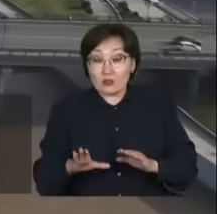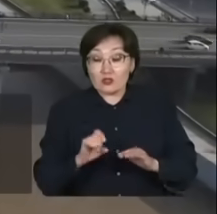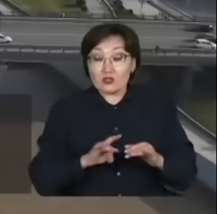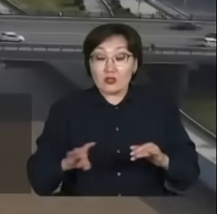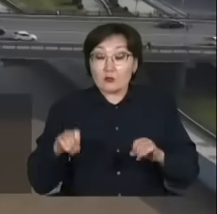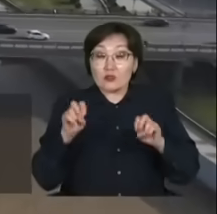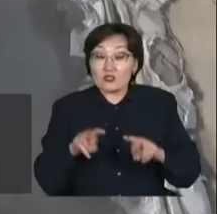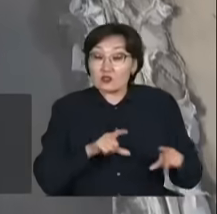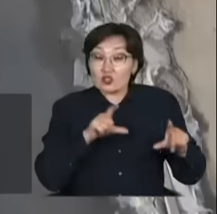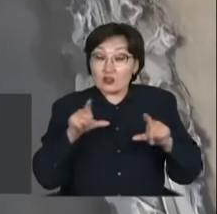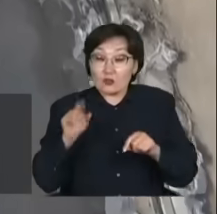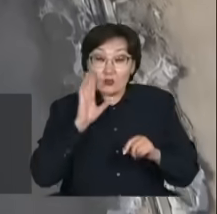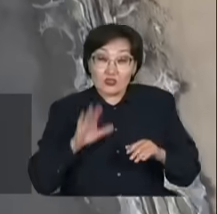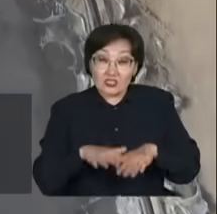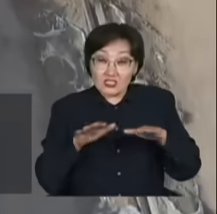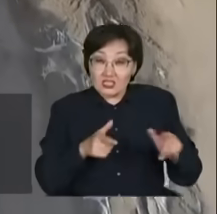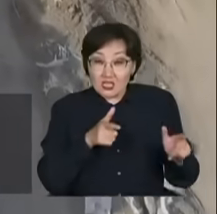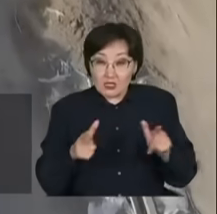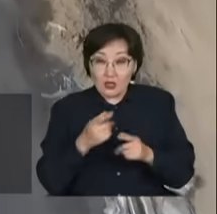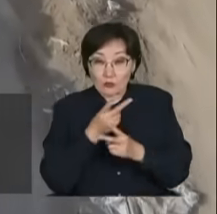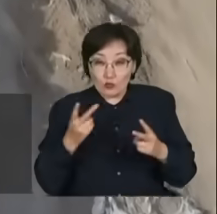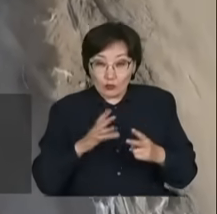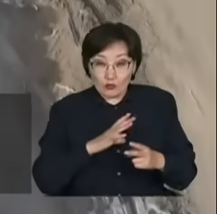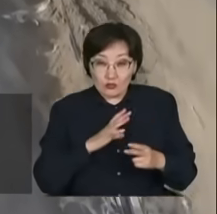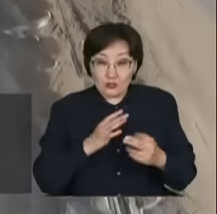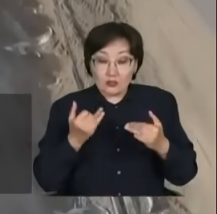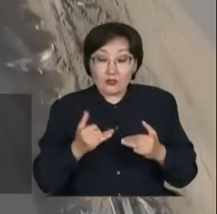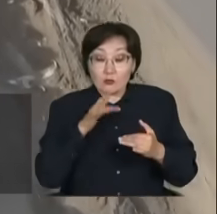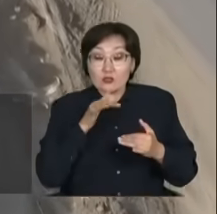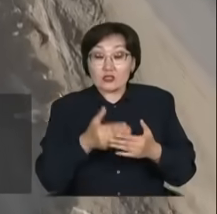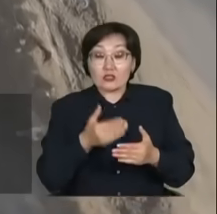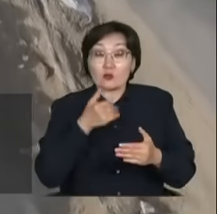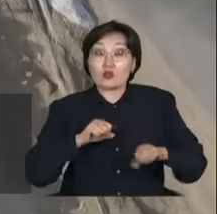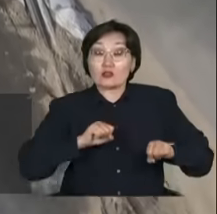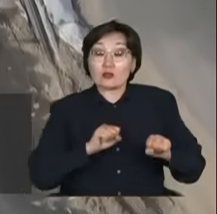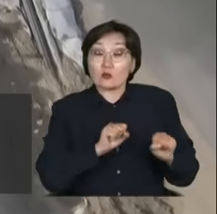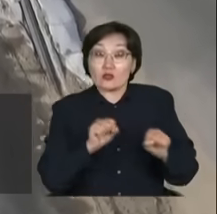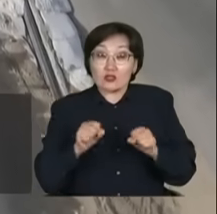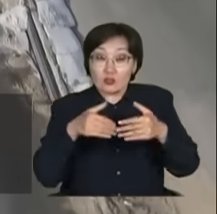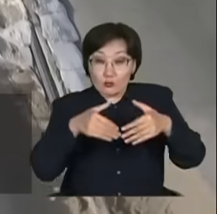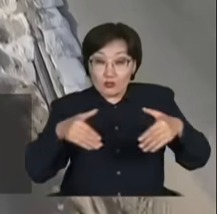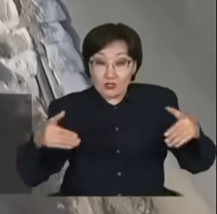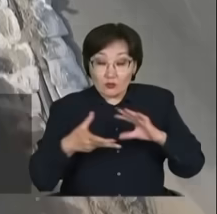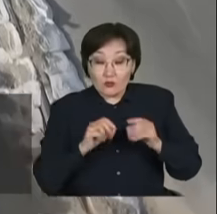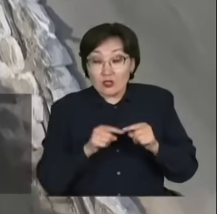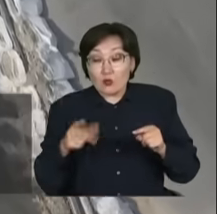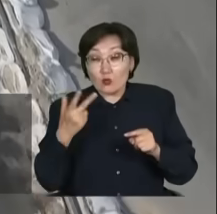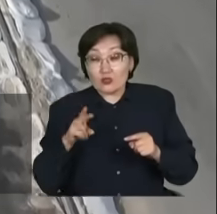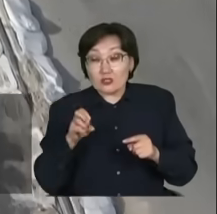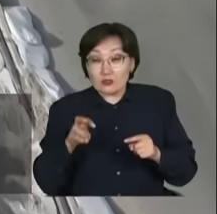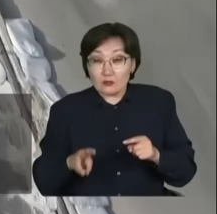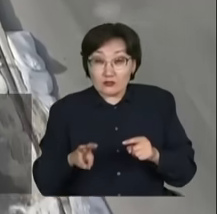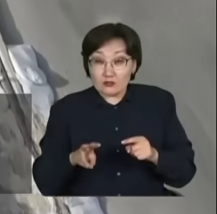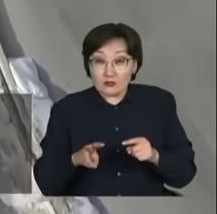ауданға арнайы барып, су тасқынына дайындықты пысықтаған еді. Қазірге дейін бекітілген бөгеттердің жалпы ұзындығы 30 шақырымға